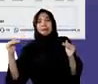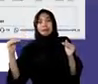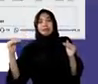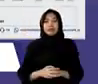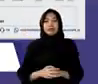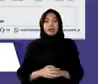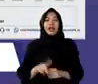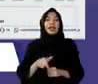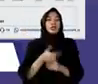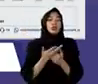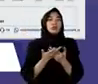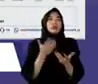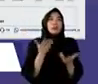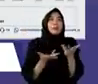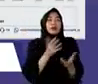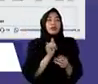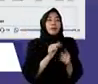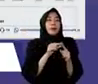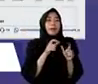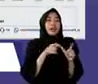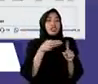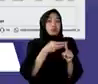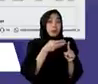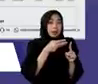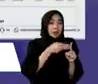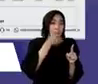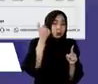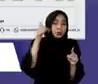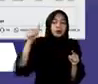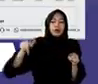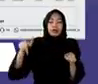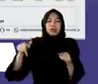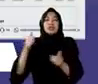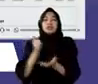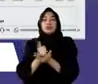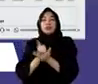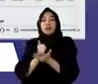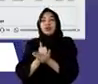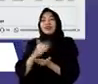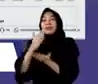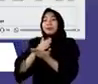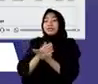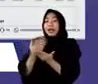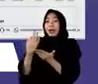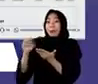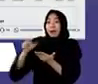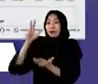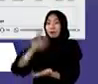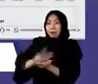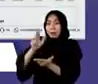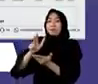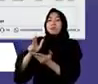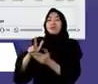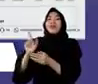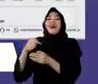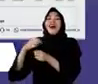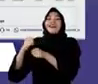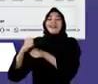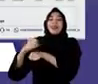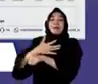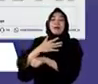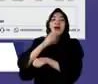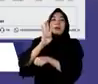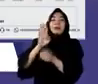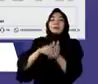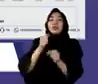saya sampaikan DKI Jakarta, bahwa dampak positif dari intervensi kebijakan baru ini akan terlihat setelah 4